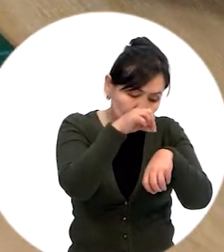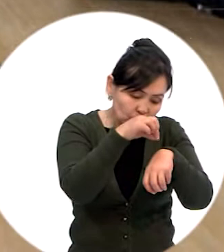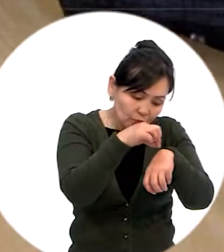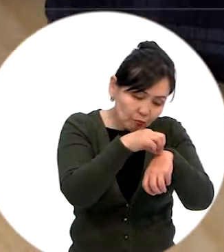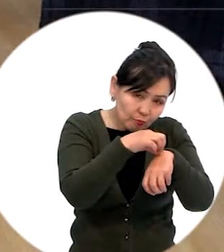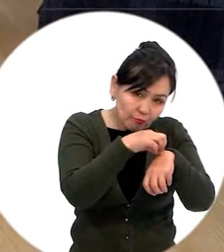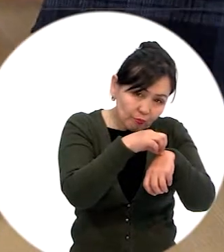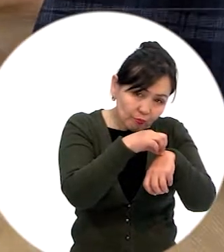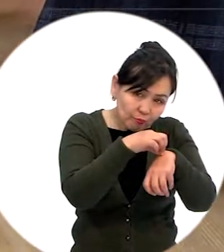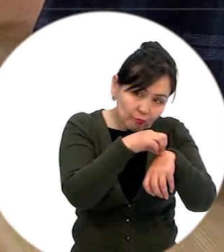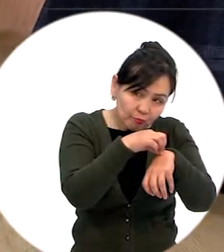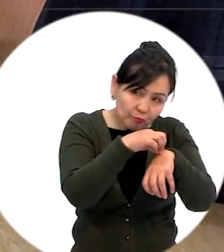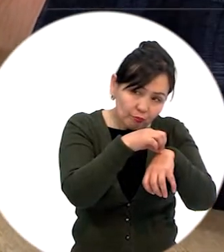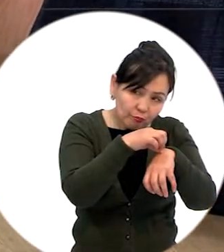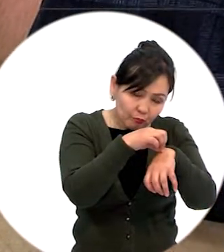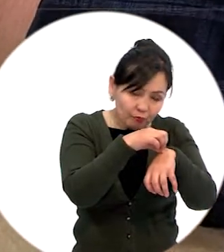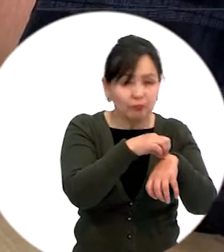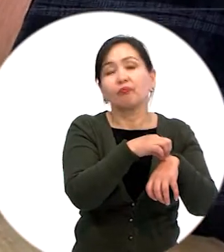багийн хэмжээтэй аваад энэ нь хийгээд өгнө.